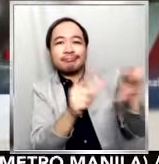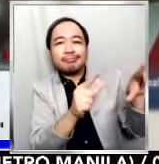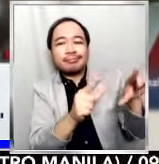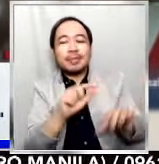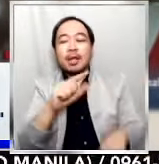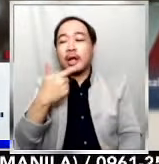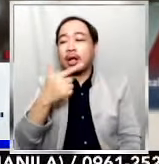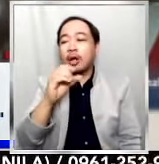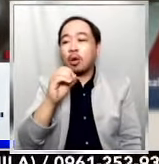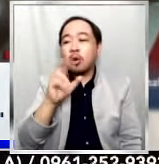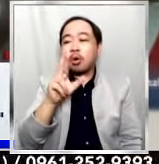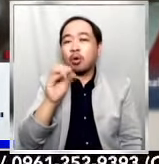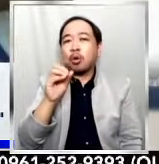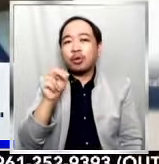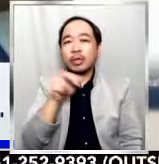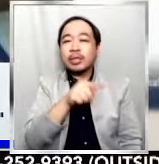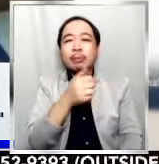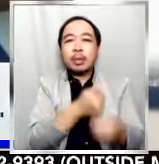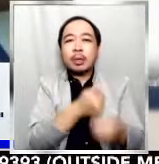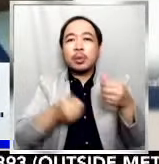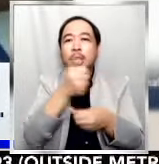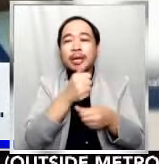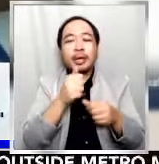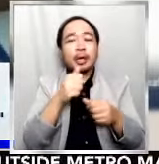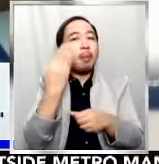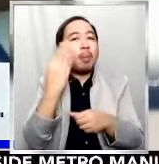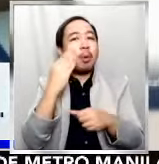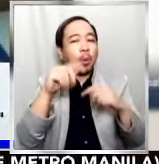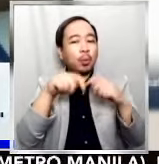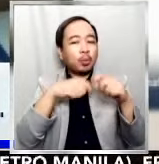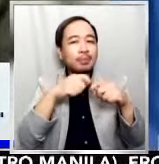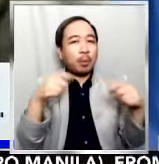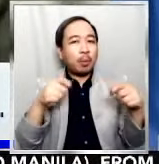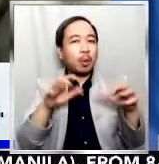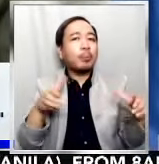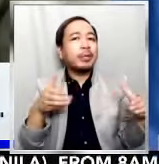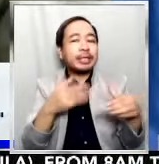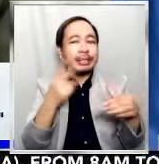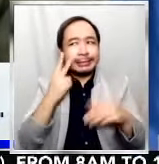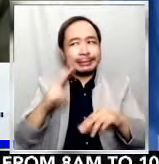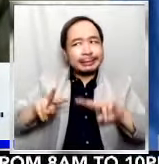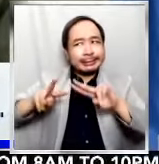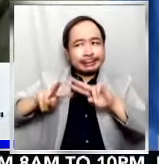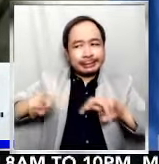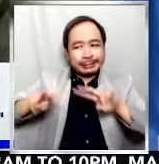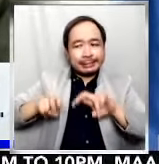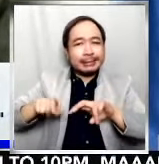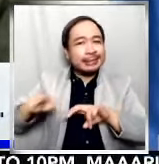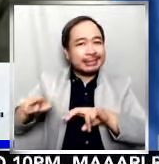ng Health Department na pinuna ng Commission on Audit kung paano nagamit. Gordon, are you really